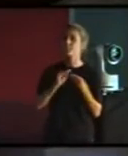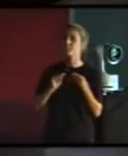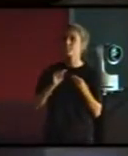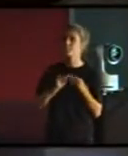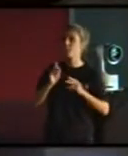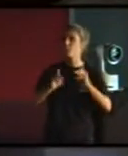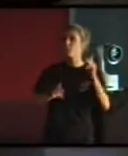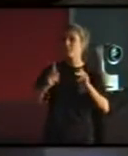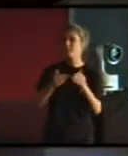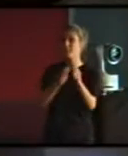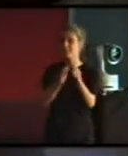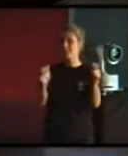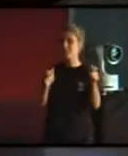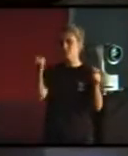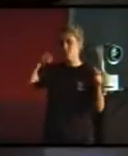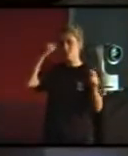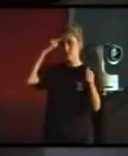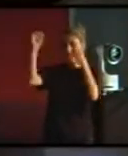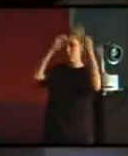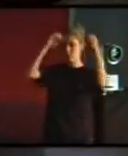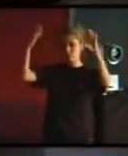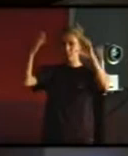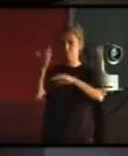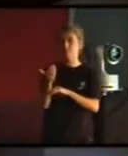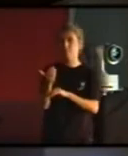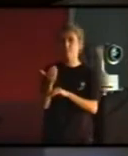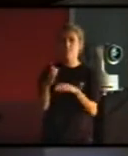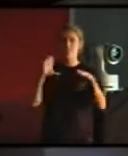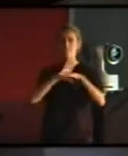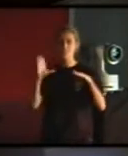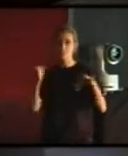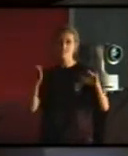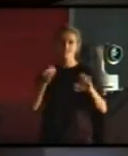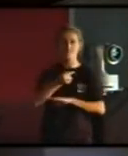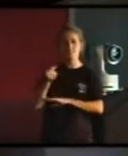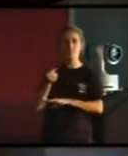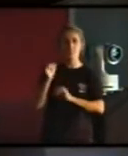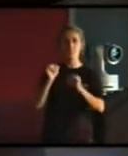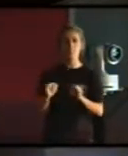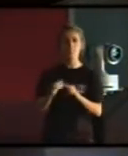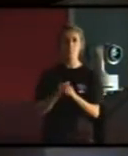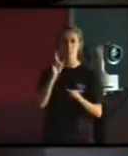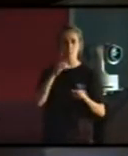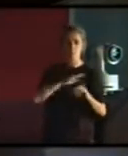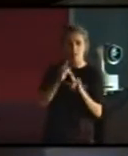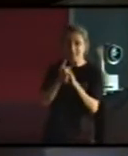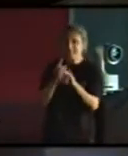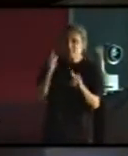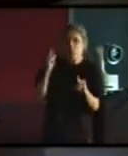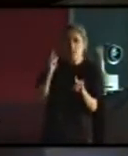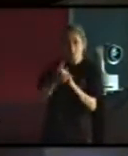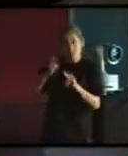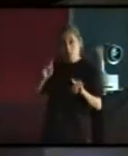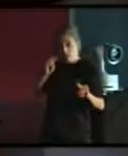mal interprété. Parce que les histoires partagées, celle-ci, c'est la grande histoire. Nous, d'un seul coup, on va basculer par des histoires de quartier. Sont-elles